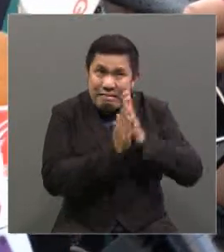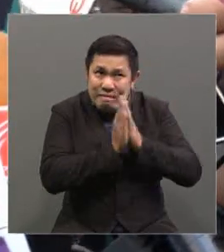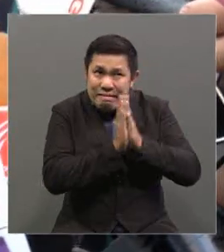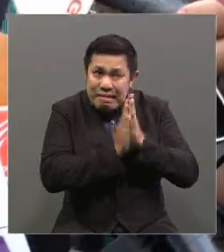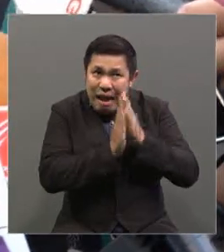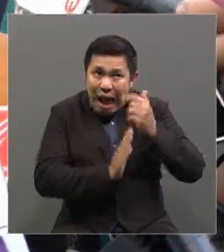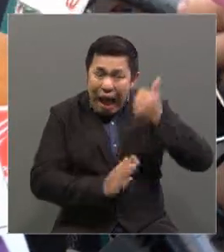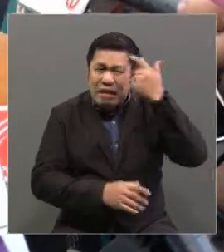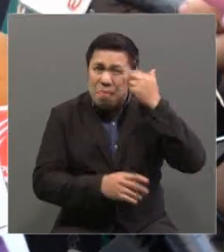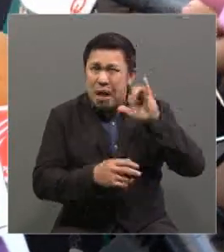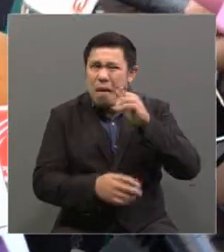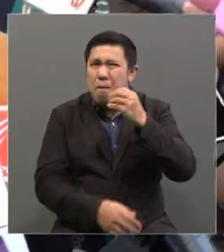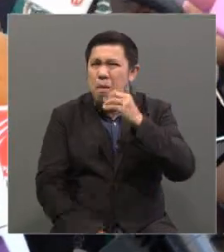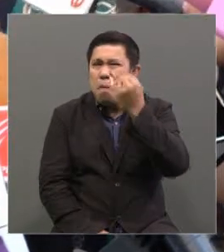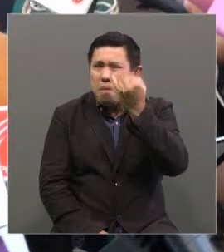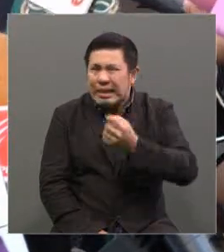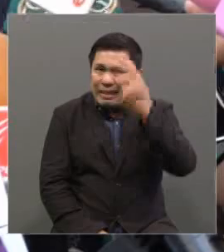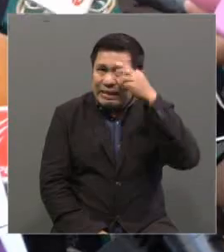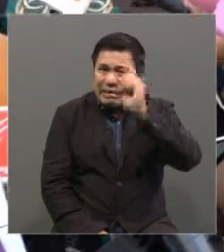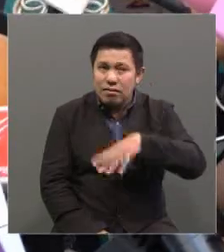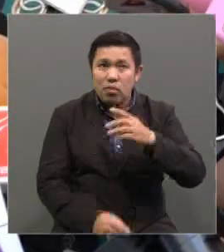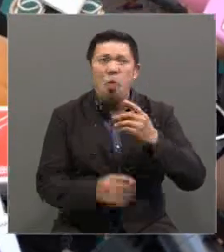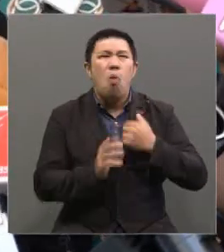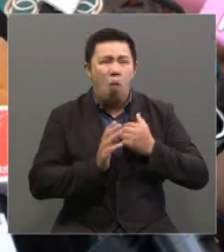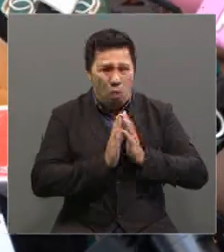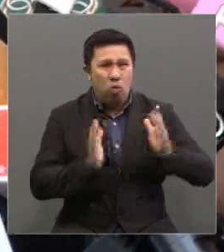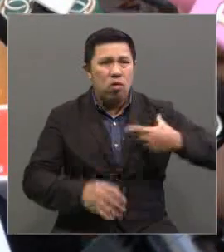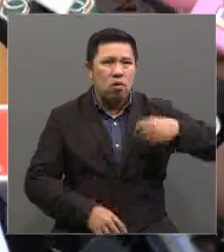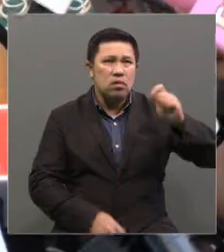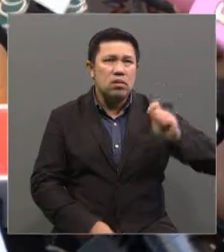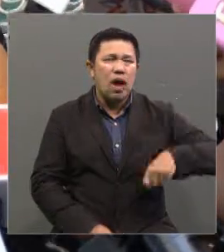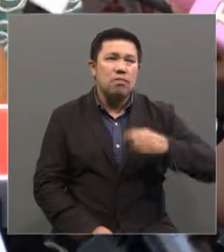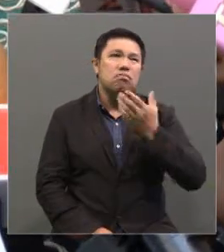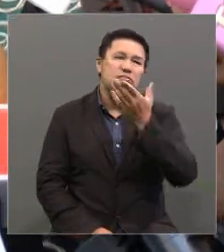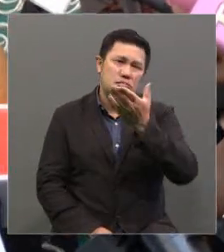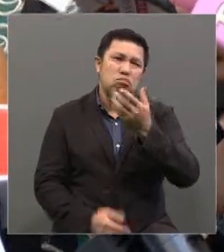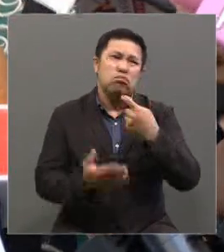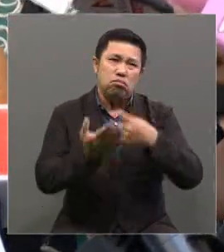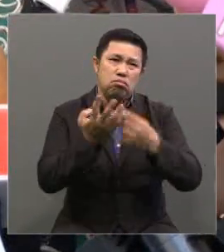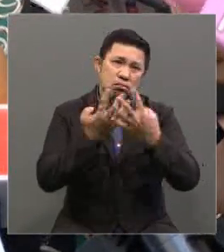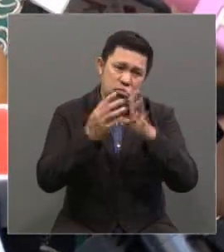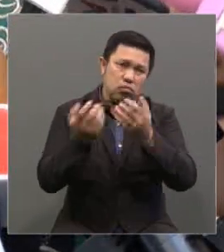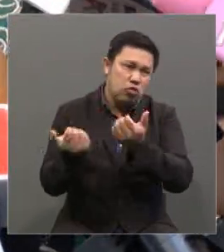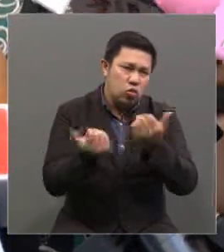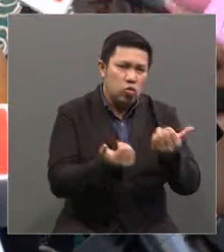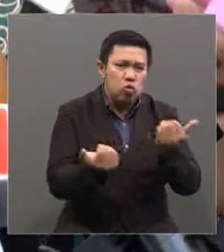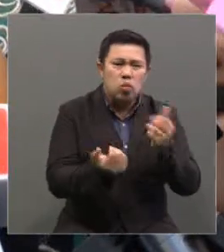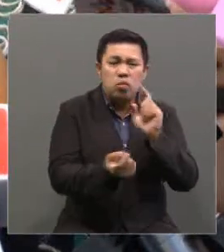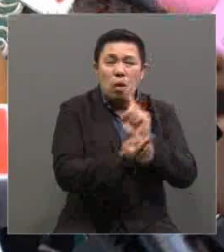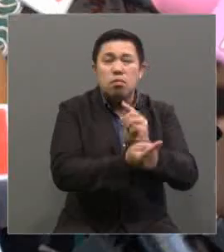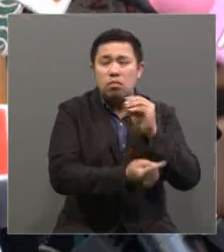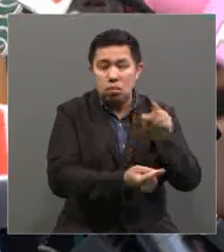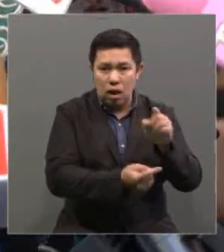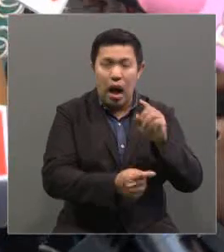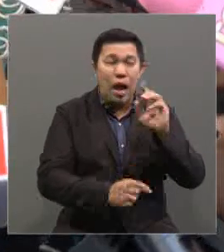จไว้บ้างนะก็ขอขอบคุณศาลท่านที่เมตตาให้ประกันตัวพี่สาวกลับไปสู้คดีที่บ้านแล้วจะได้กลับไปหาลูกสาวเขาด้วยเ